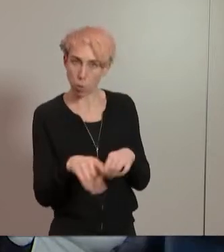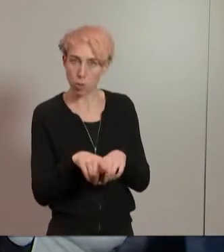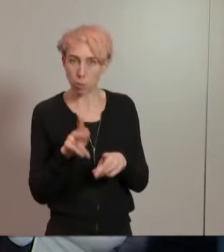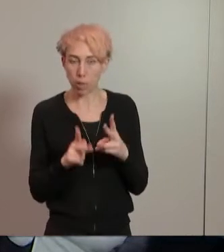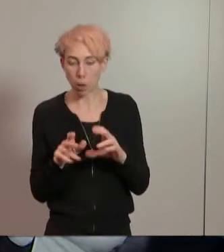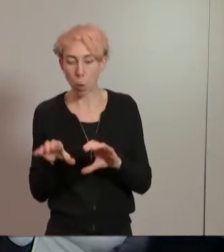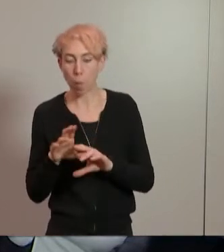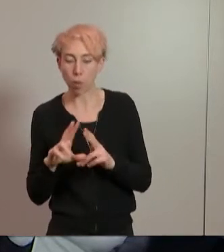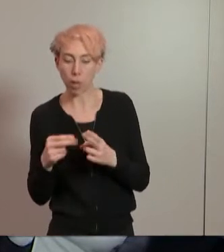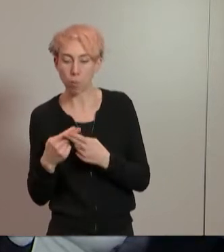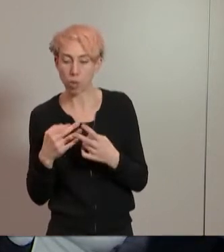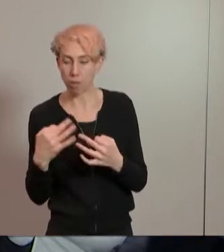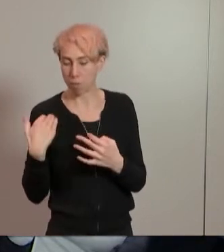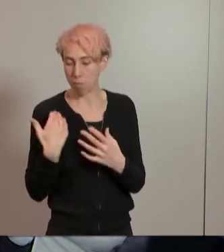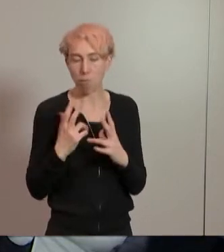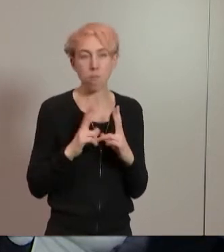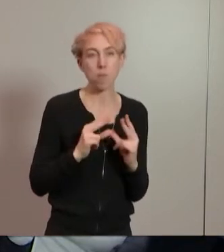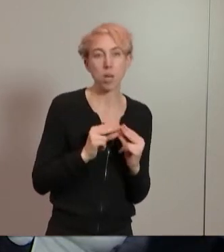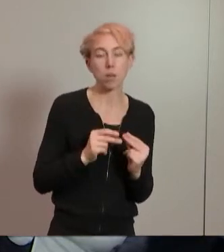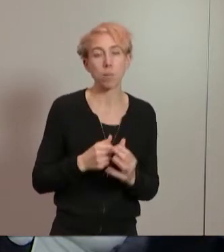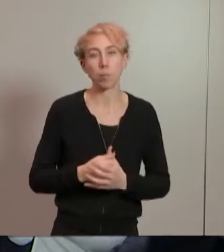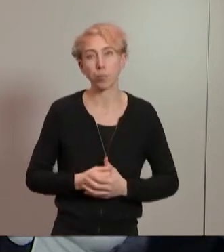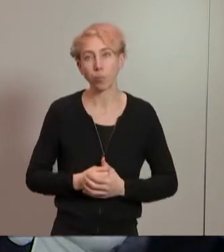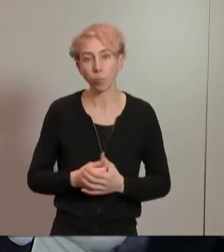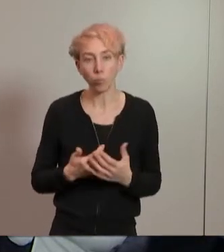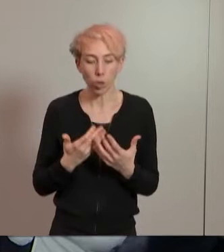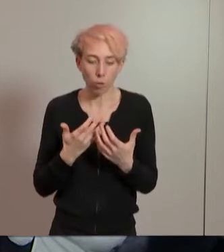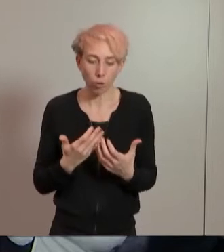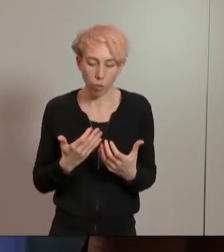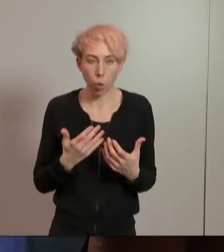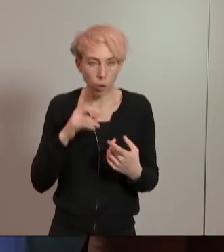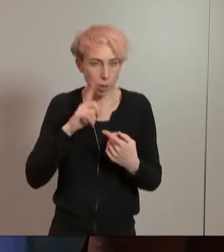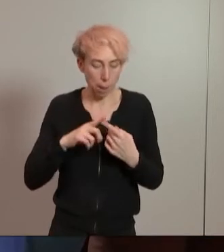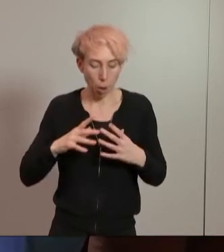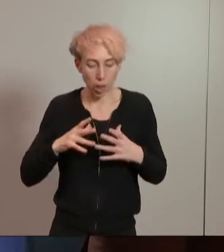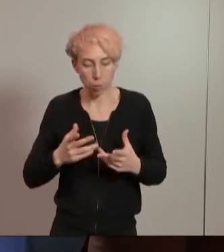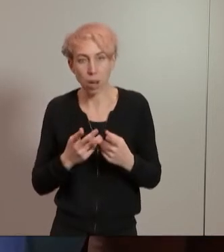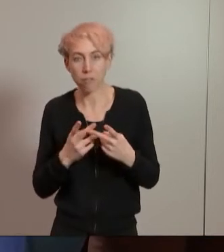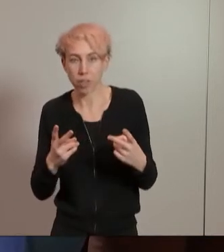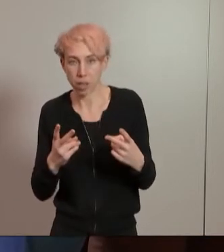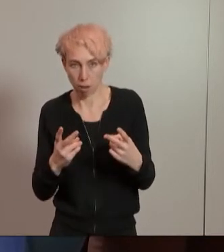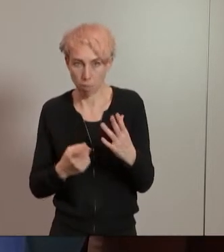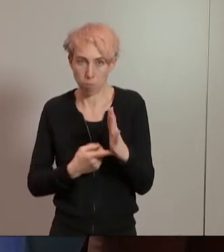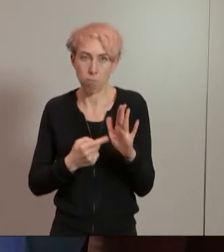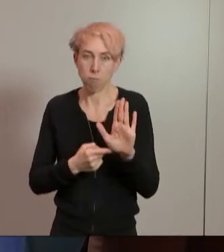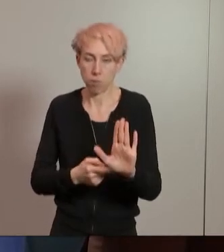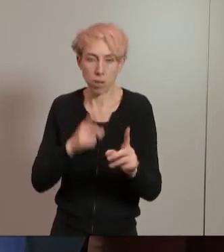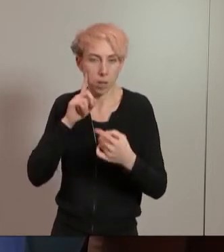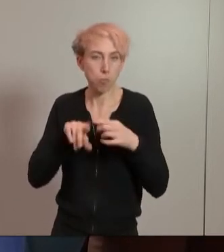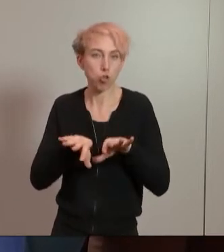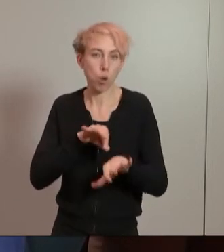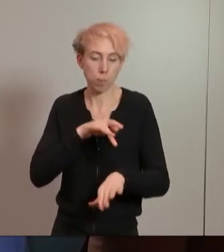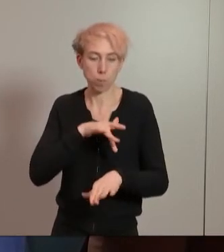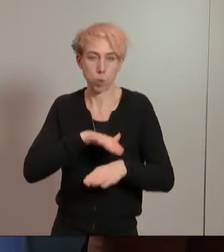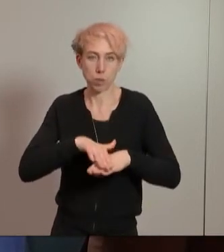complément de réponse par rapport à ce que j'évoquais tout à l'heure, j'aimerais revenir sur l'engagement de la ville concernant le choix d'une politique santé